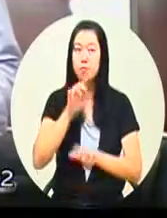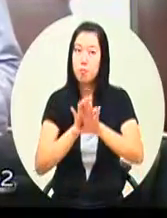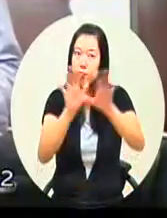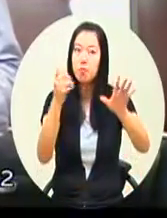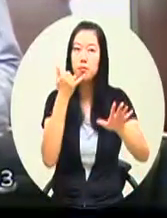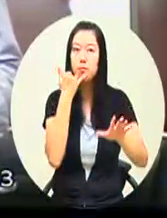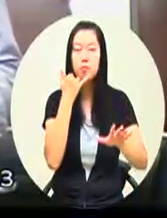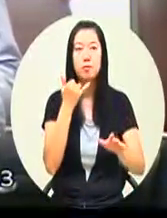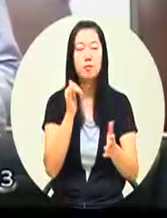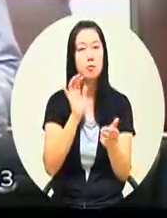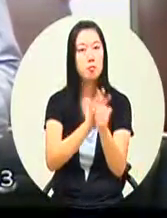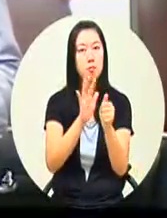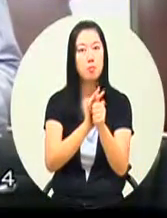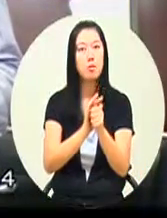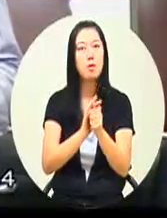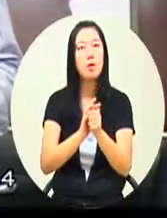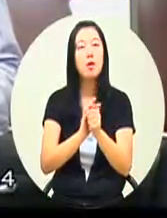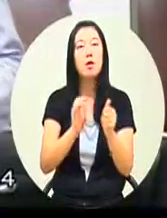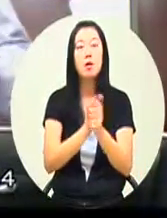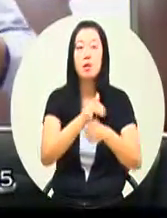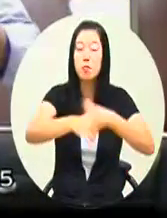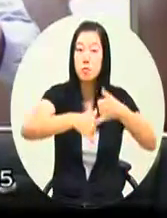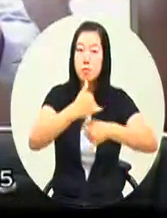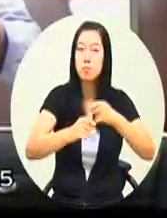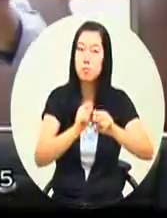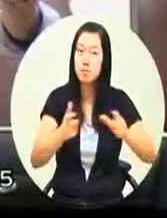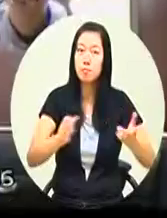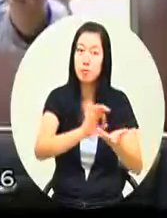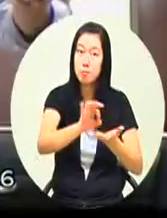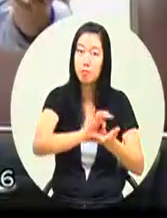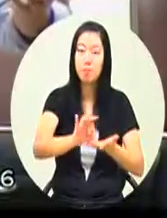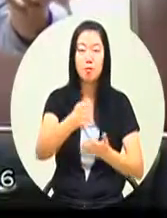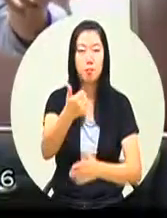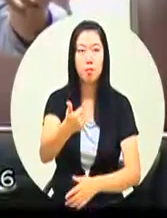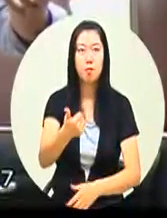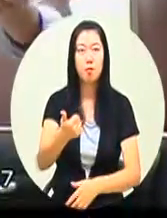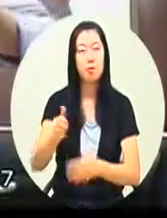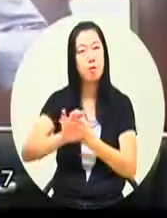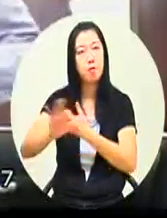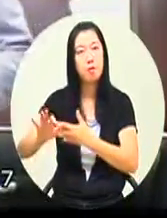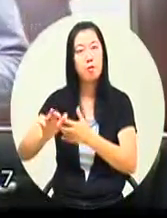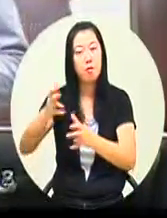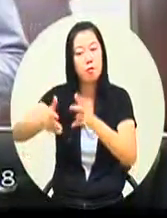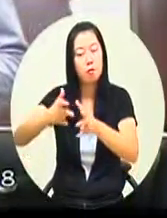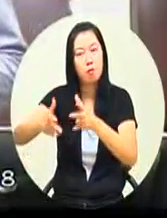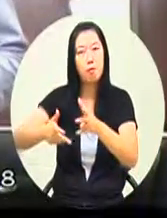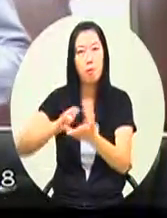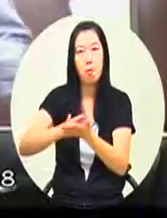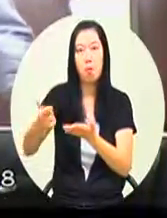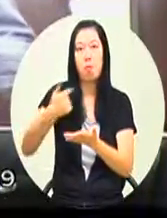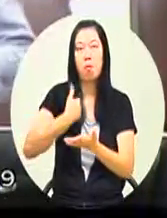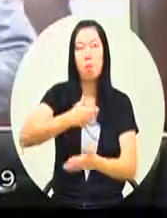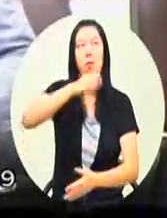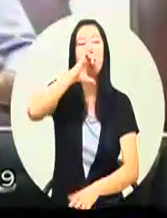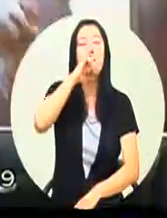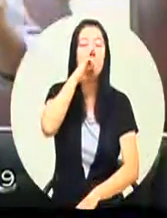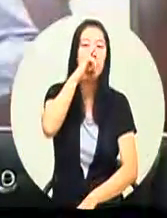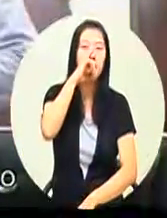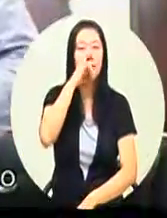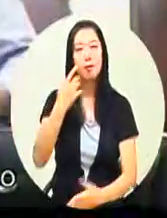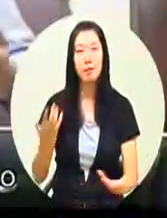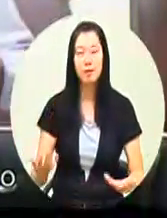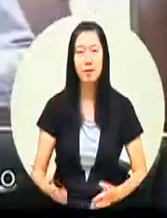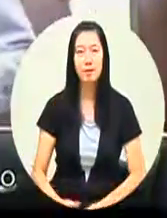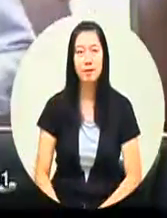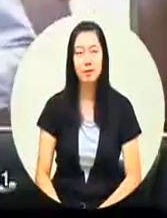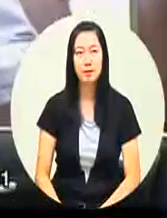到我们的民生用水哦。啊，不较早迄较清气的工厂咧用，安食较泰哥，啊，即马我们